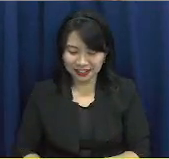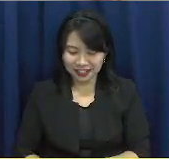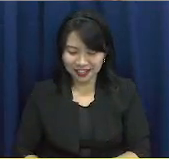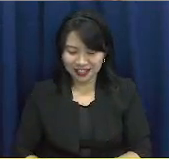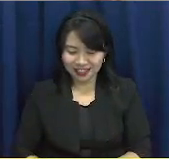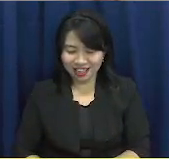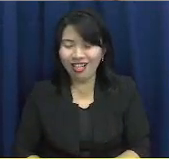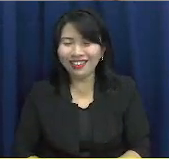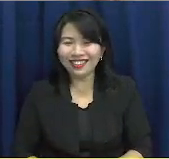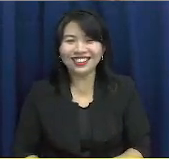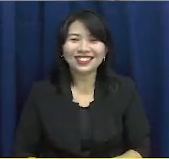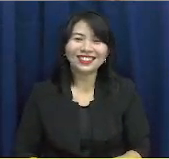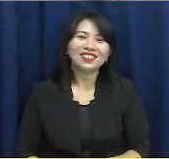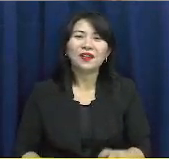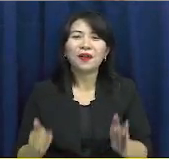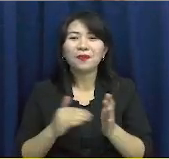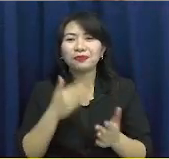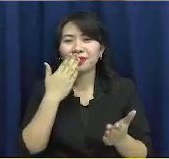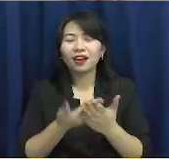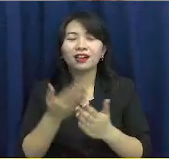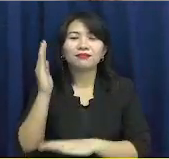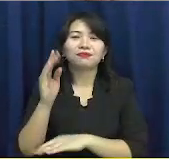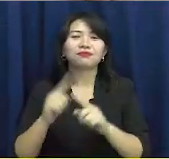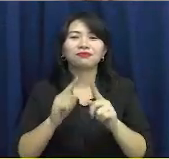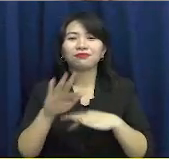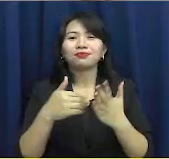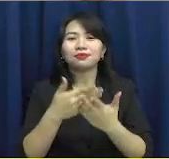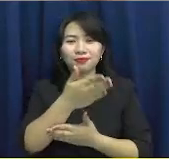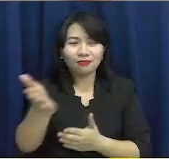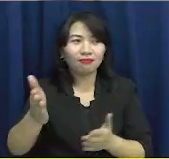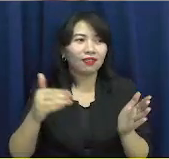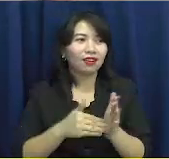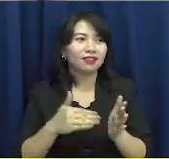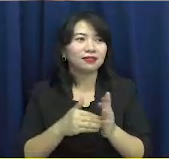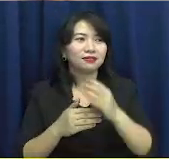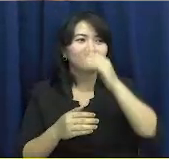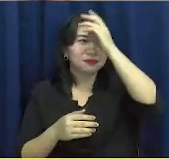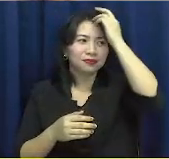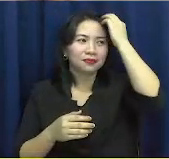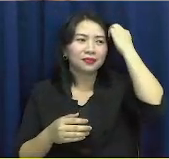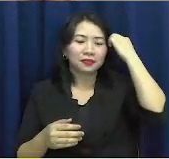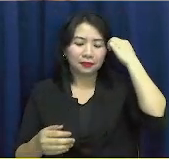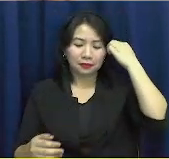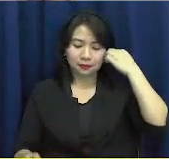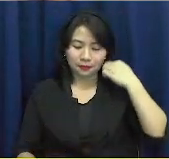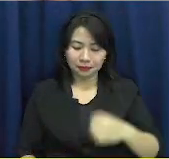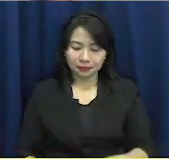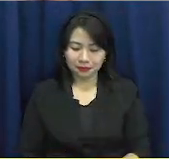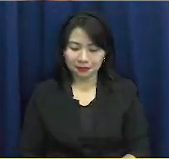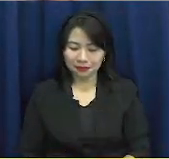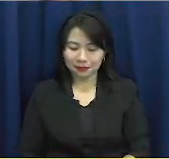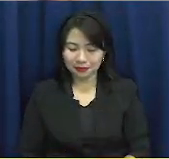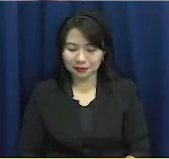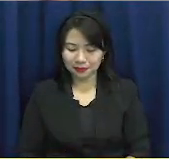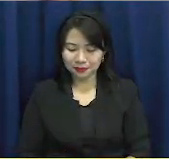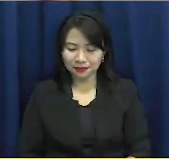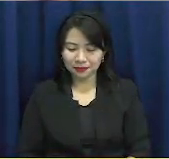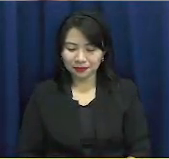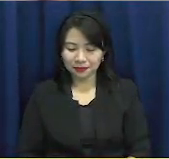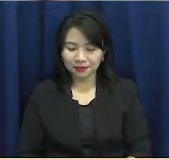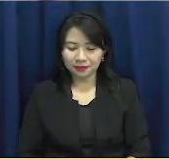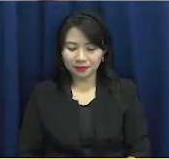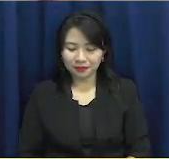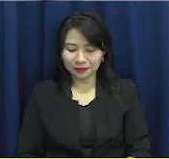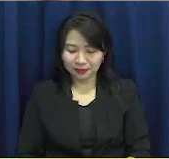so magandang tanghali po sa inyo lahat. At ang kulit ng tao ni Muriel dito. Tao magtote